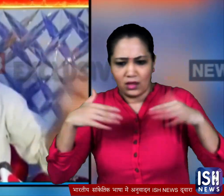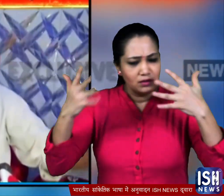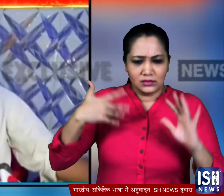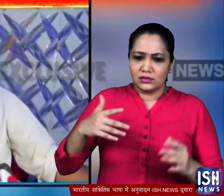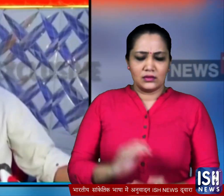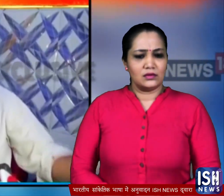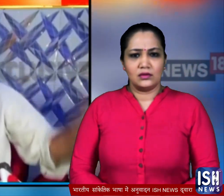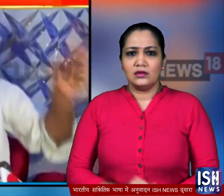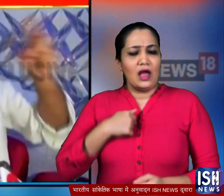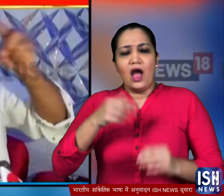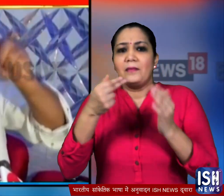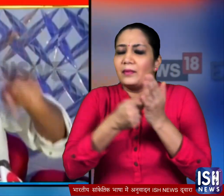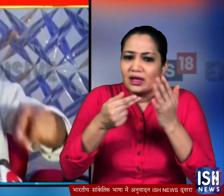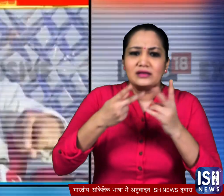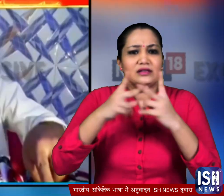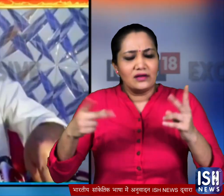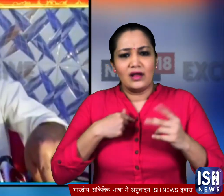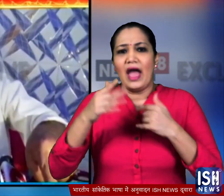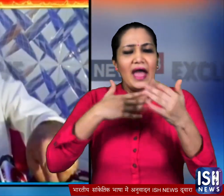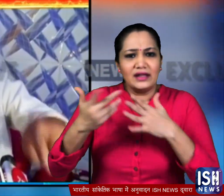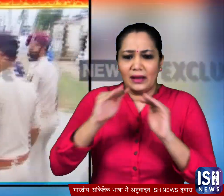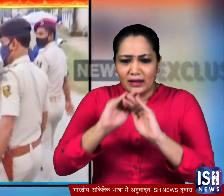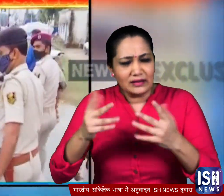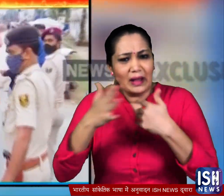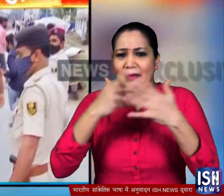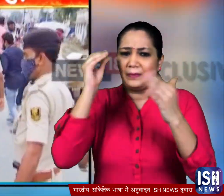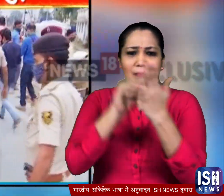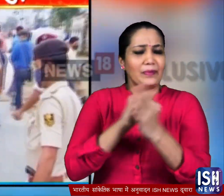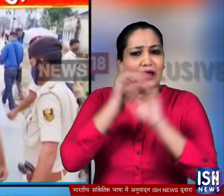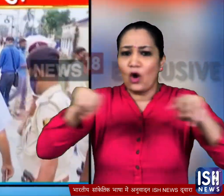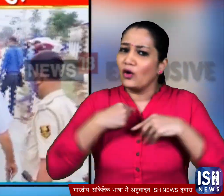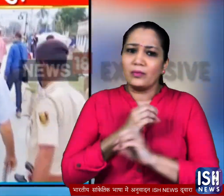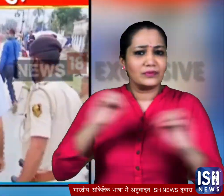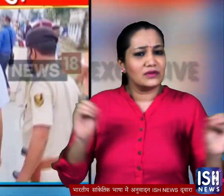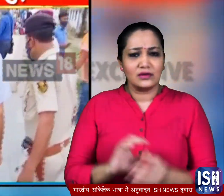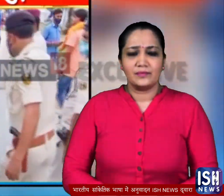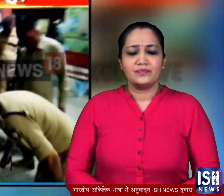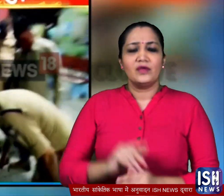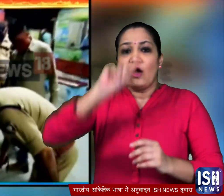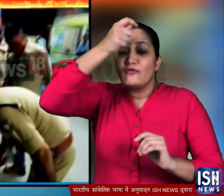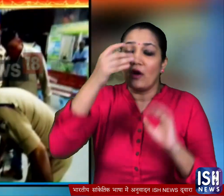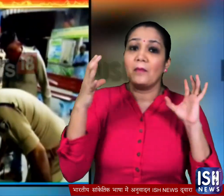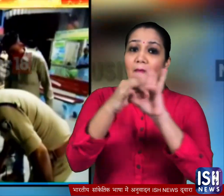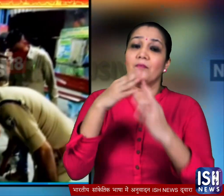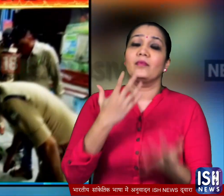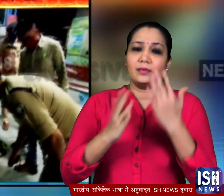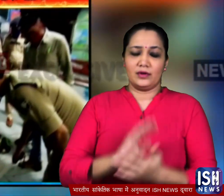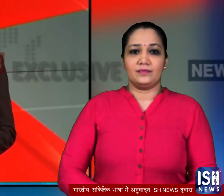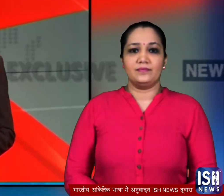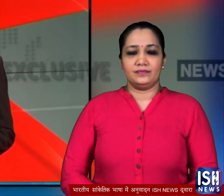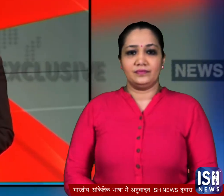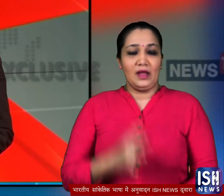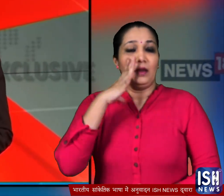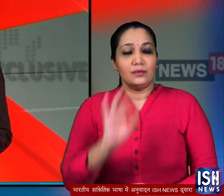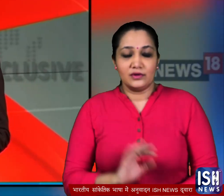तो मेरा ही कोई रिकॉर्ड गलत है और ना मेरे किसी बच्चे का रिकॉर्ड गलत है। खबर है कि इस पूरे मामले को विदेशी साजिश से भी जोड़कर देखा जा रहा है।